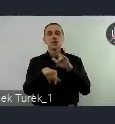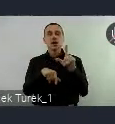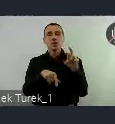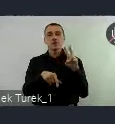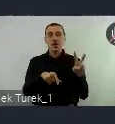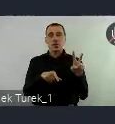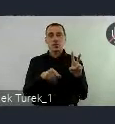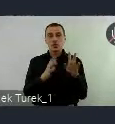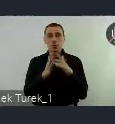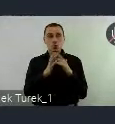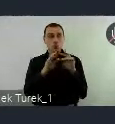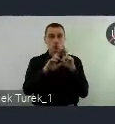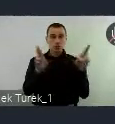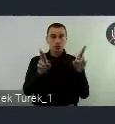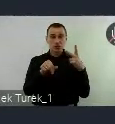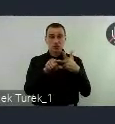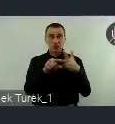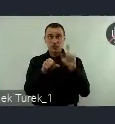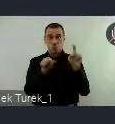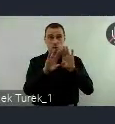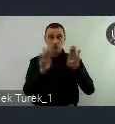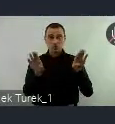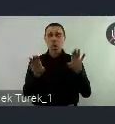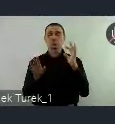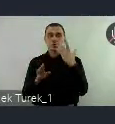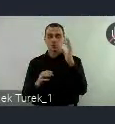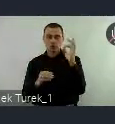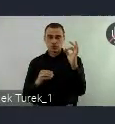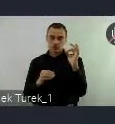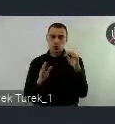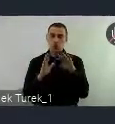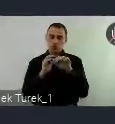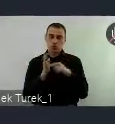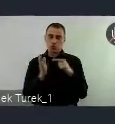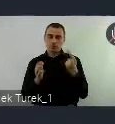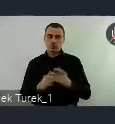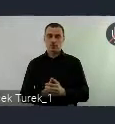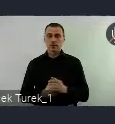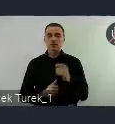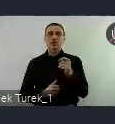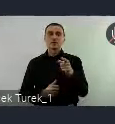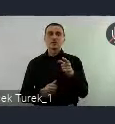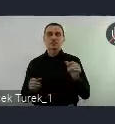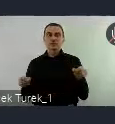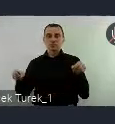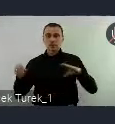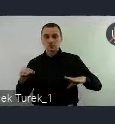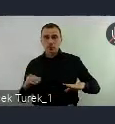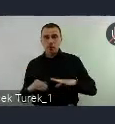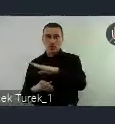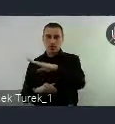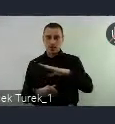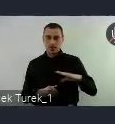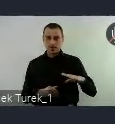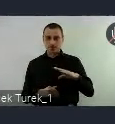punktów różnicy między nimi to mamy zachowane właściwy kontrast minimum trzeci punkt pochylnie pochylnie są i będą Bardzo często